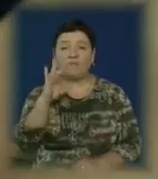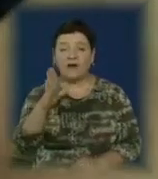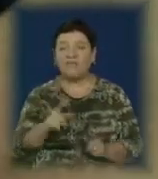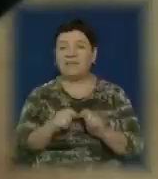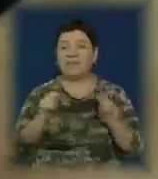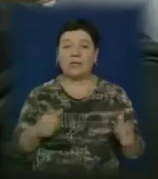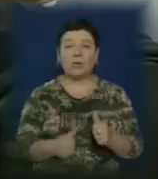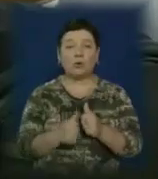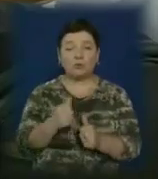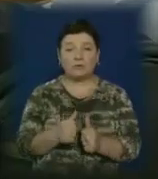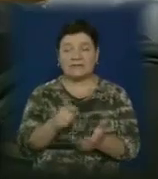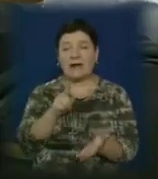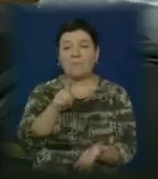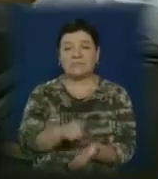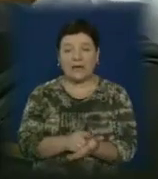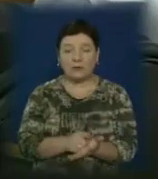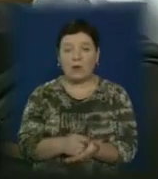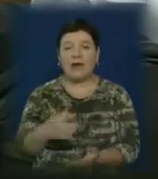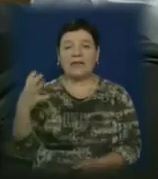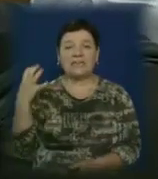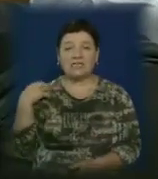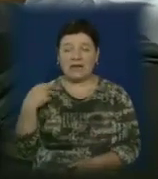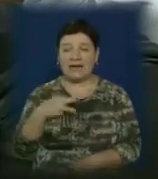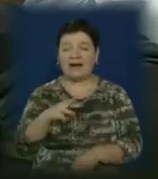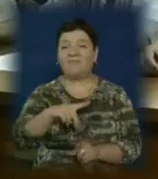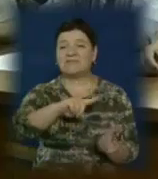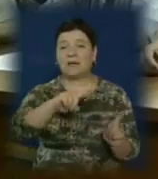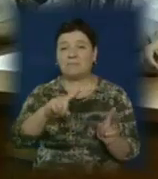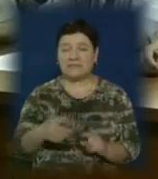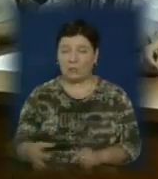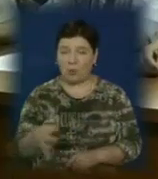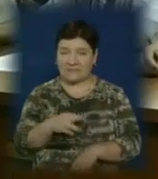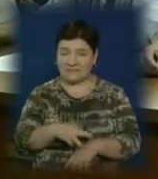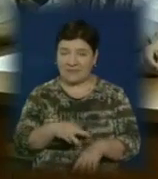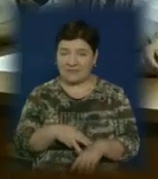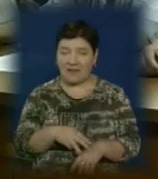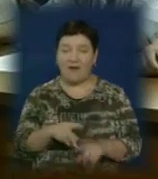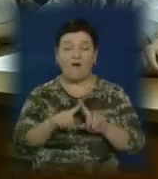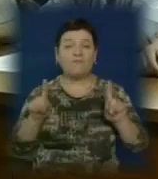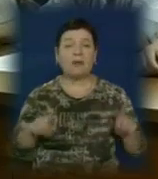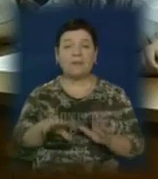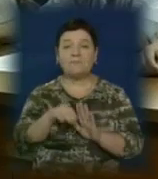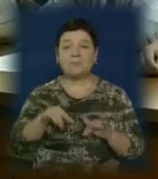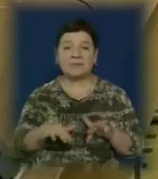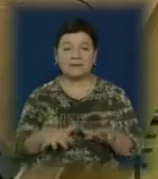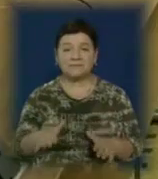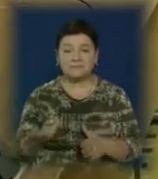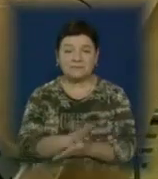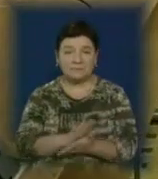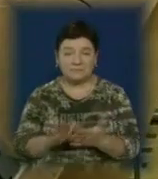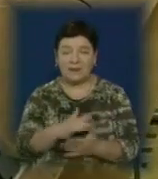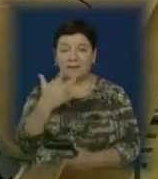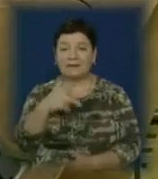відкритий конкурс на заміщення вакантної посади начальника УМВС у Закарпатській області. У рамках цього відбору процедуру фільтрації пройшли